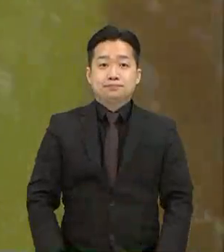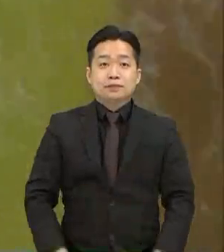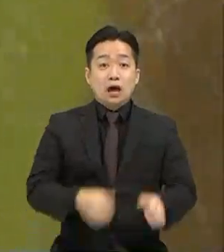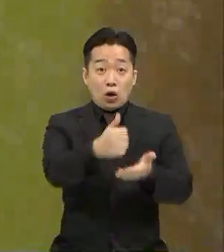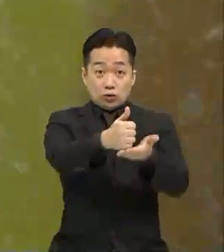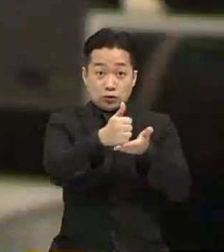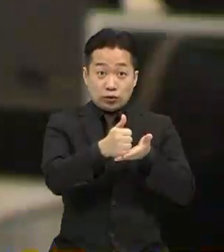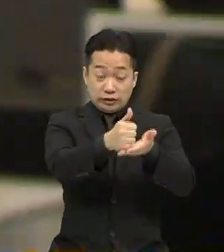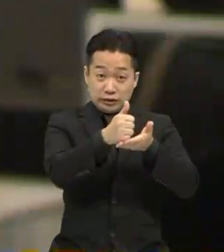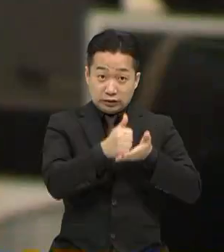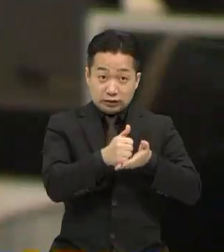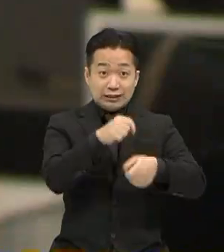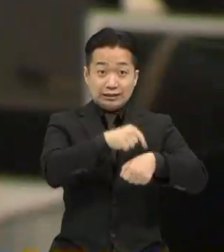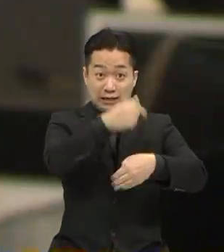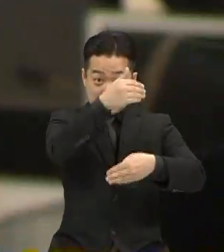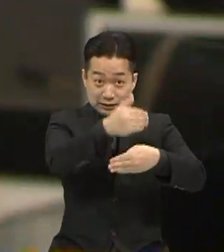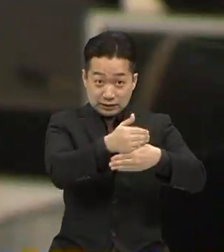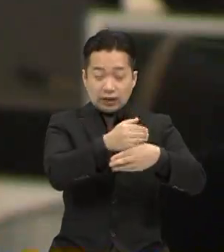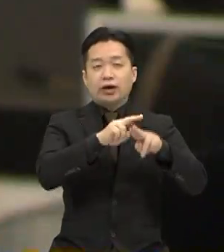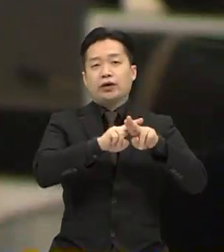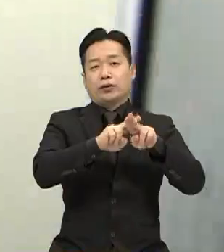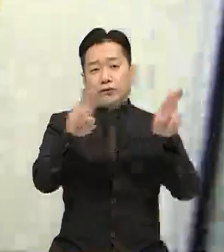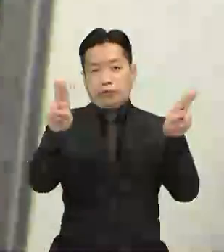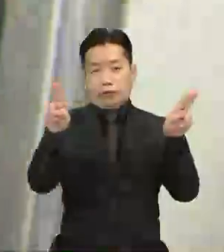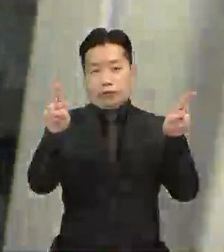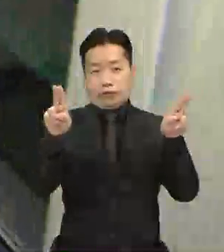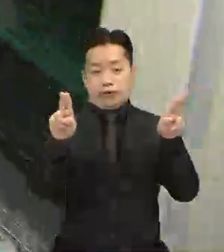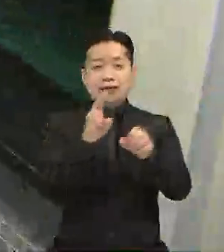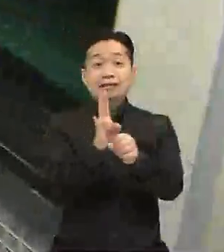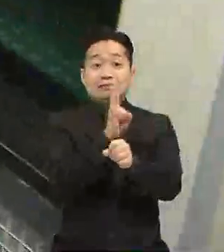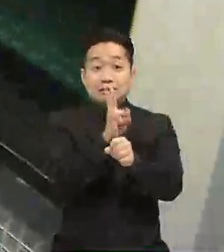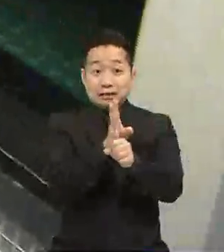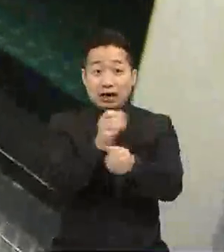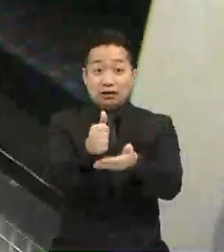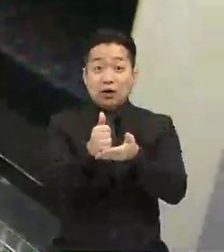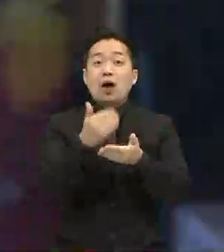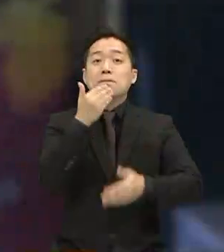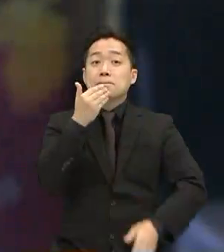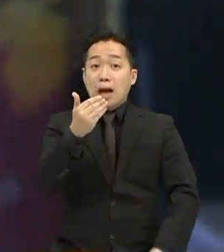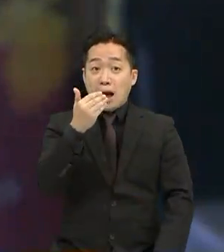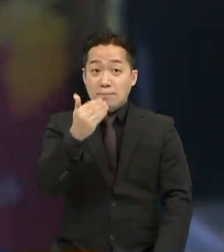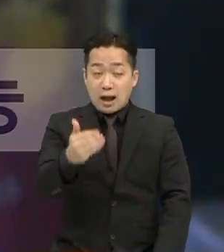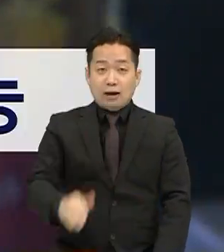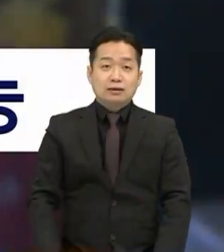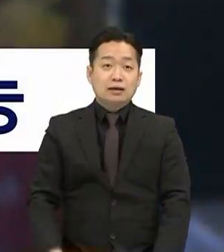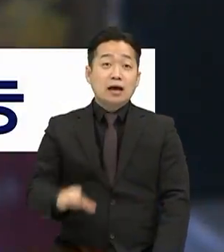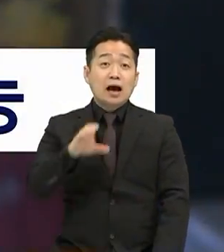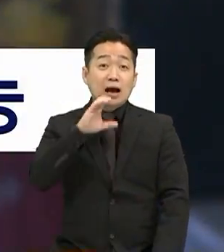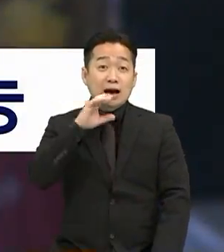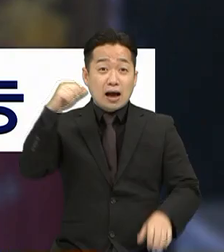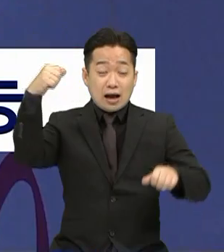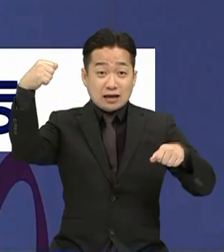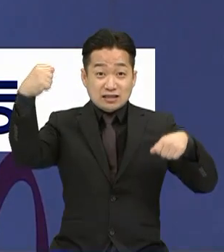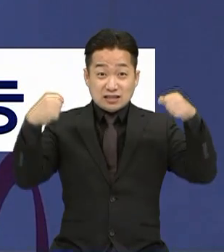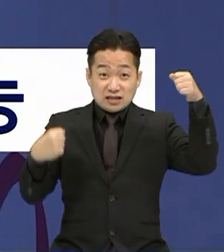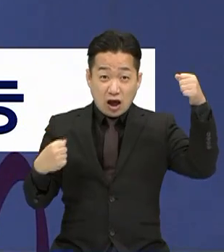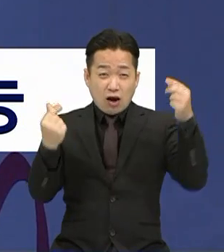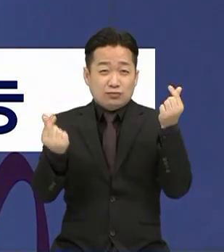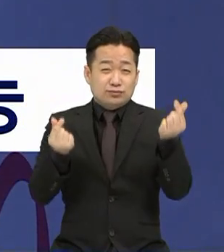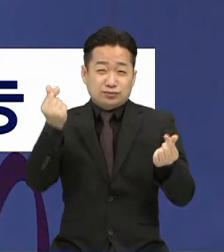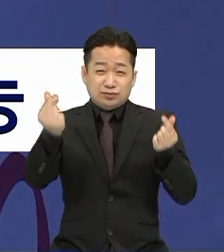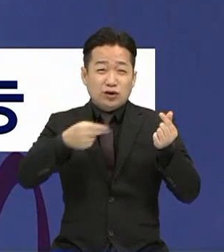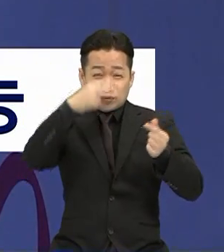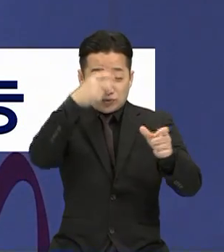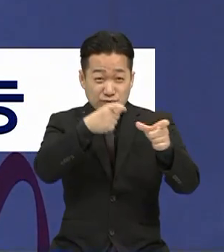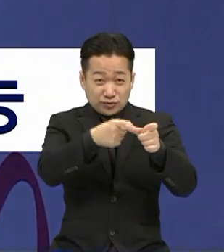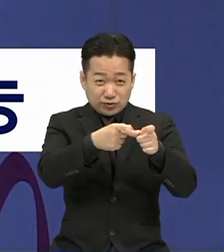다중이용시설의 영업시간 제한도 사라집니다. 24시간 이용할 수 있는 건데 클럽, 헌팅포차 등 유흥시설은